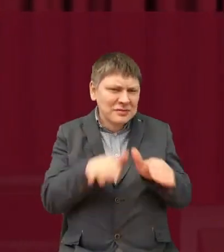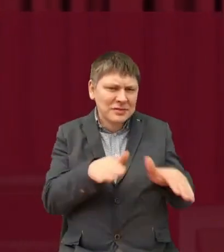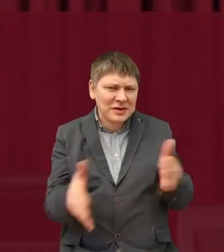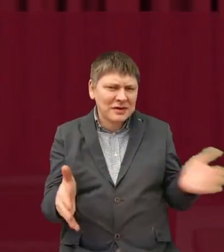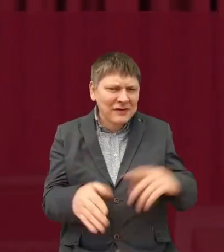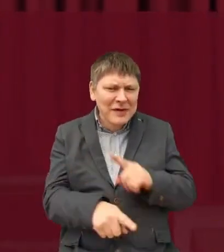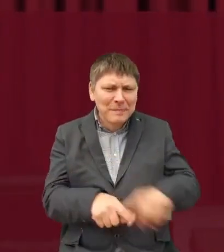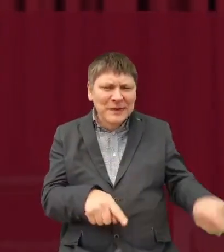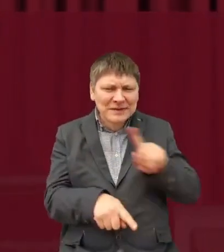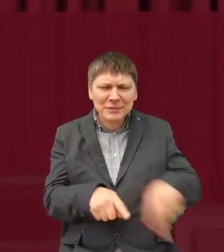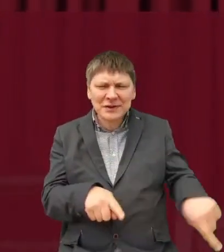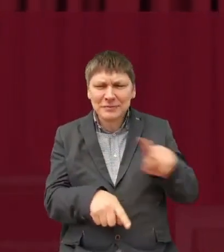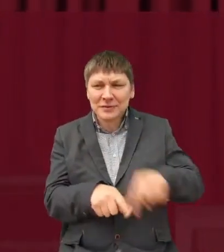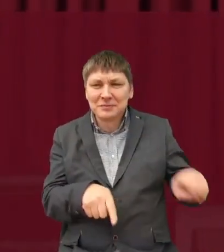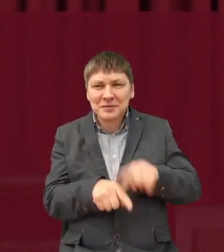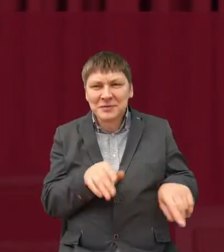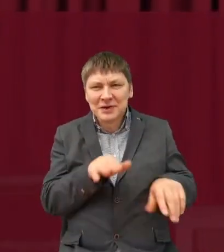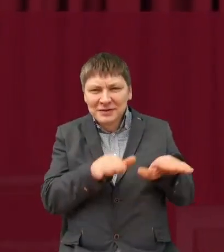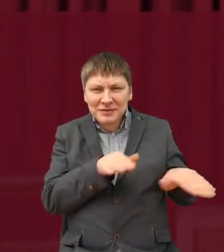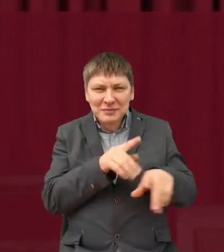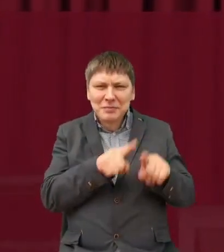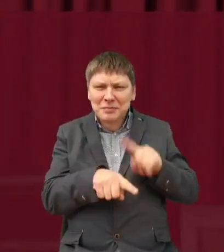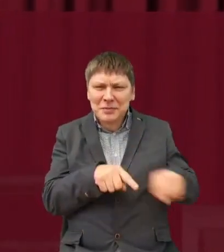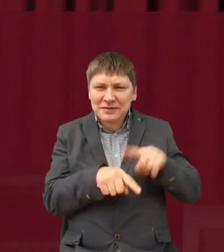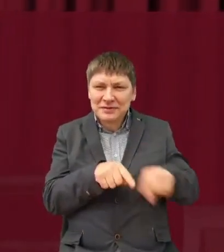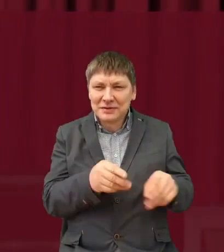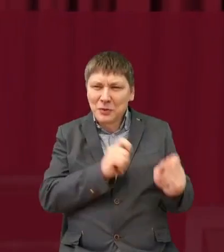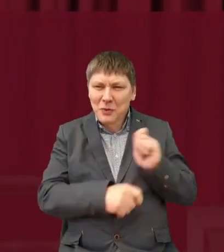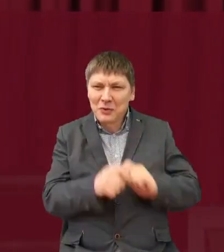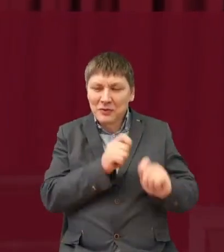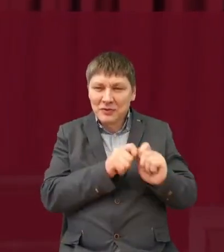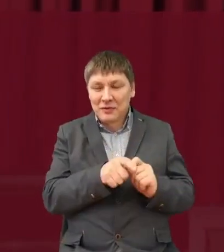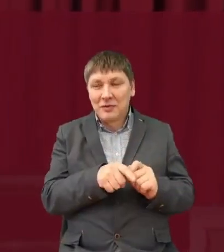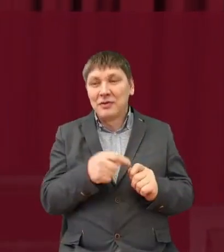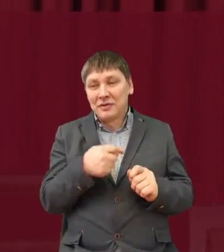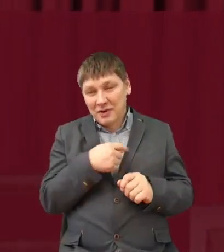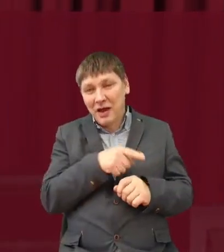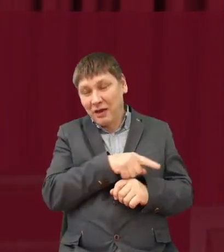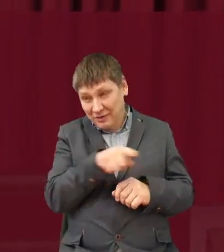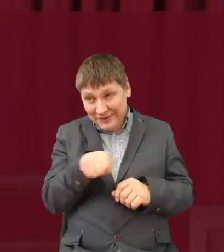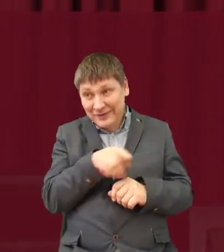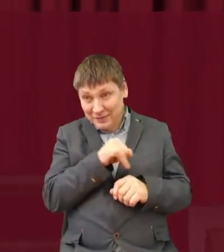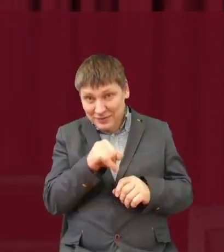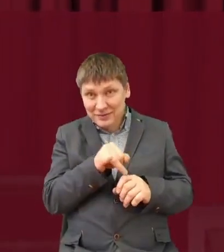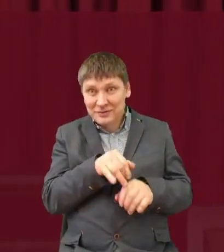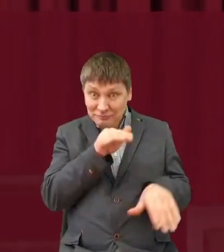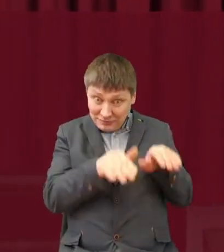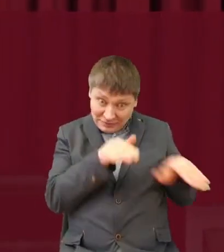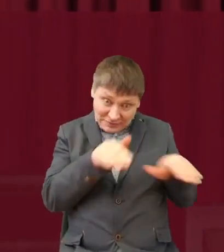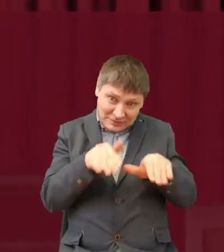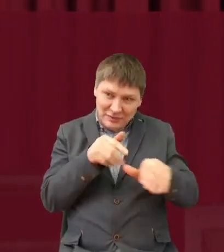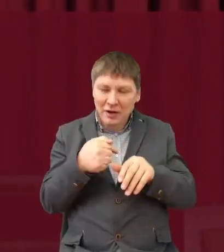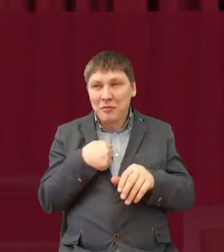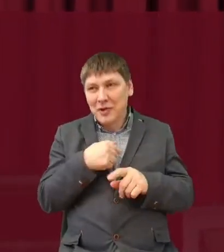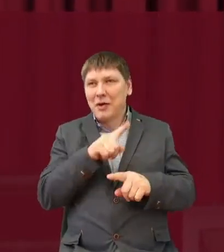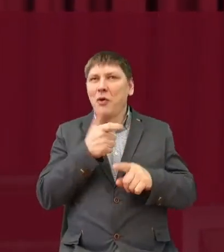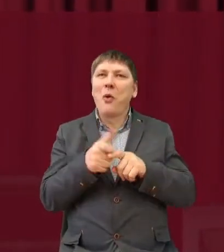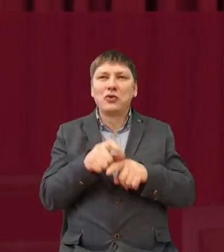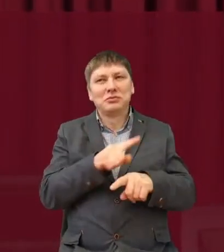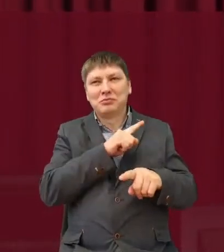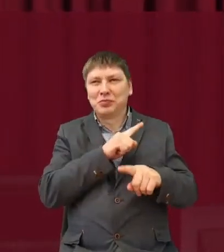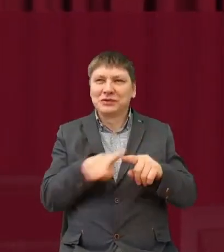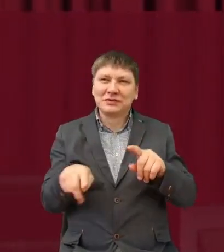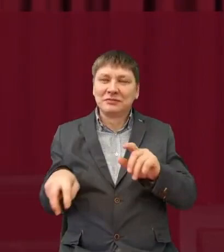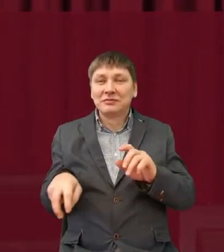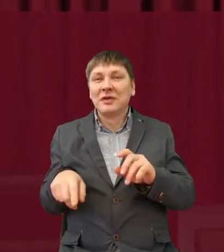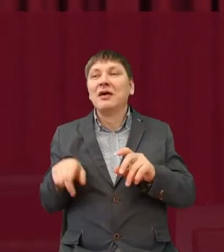торопить каждого Давайте быстрее собирайтесь одевайтесь торопил торопил и так успешно Мы очень быстро собрались